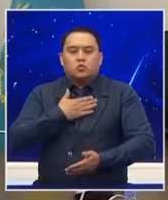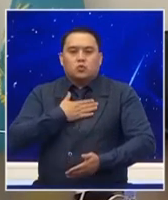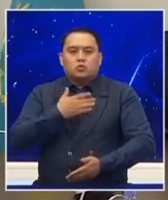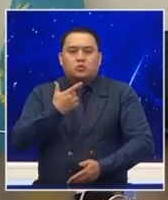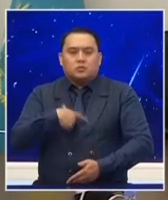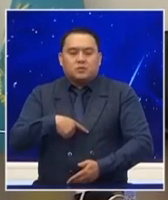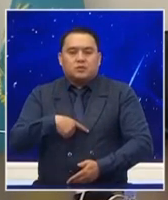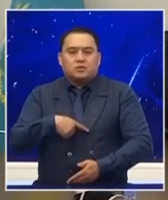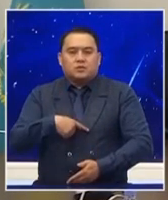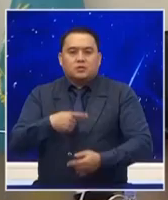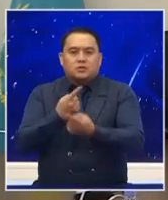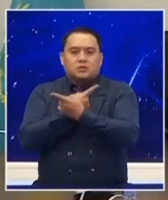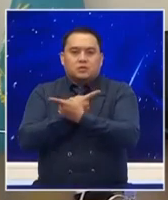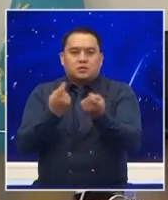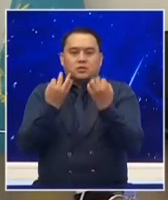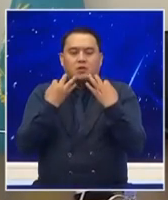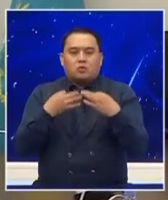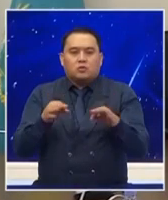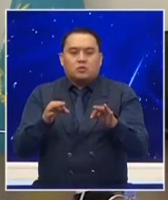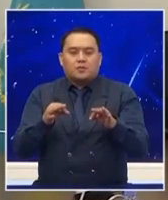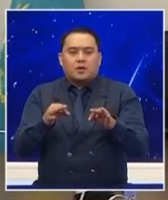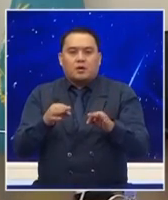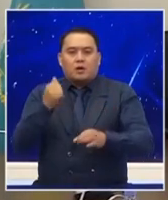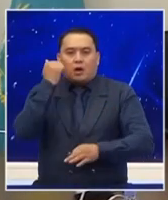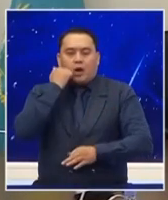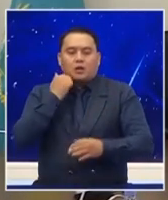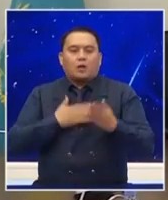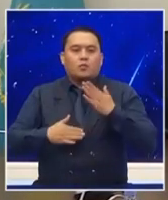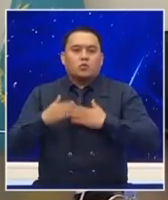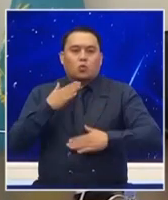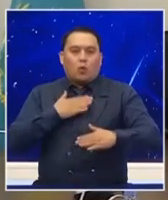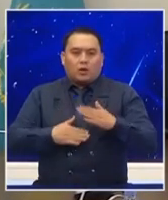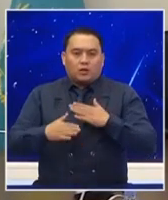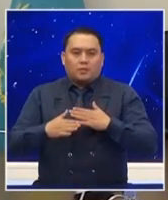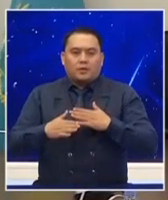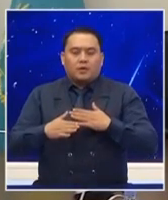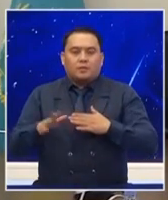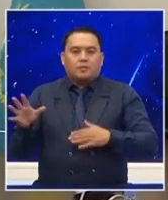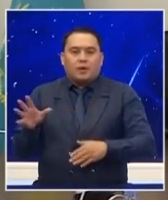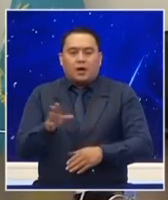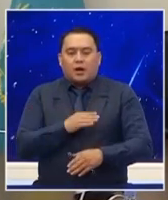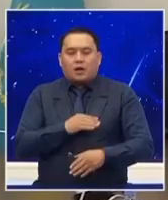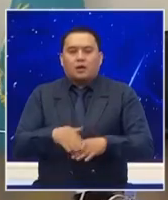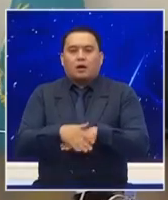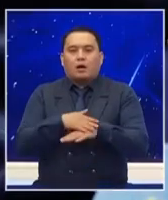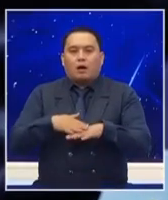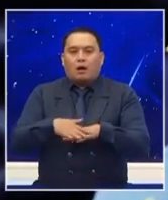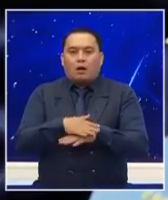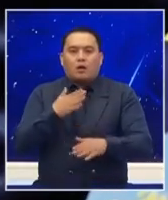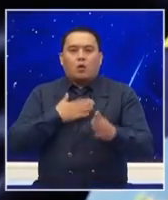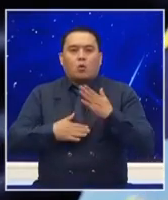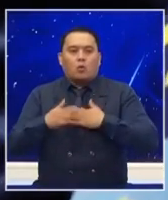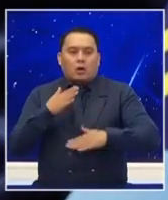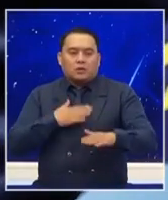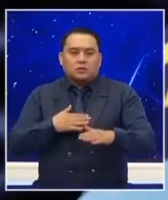бірлігіміз асып, қарттарымыз қуанып, қыз-келіншектер қуанып, міне осындай жақсы